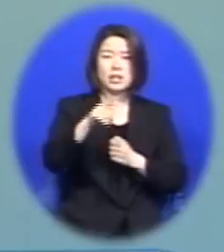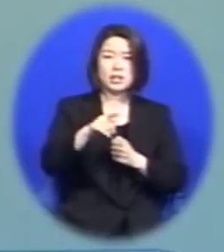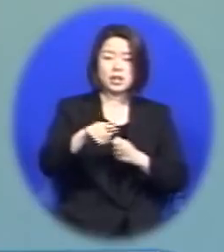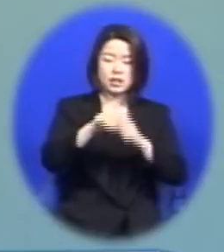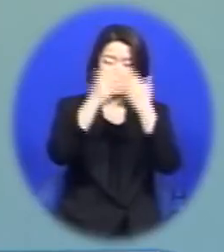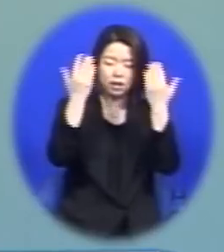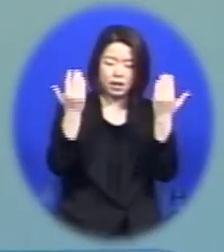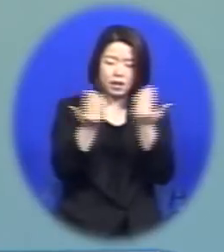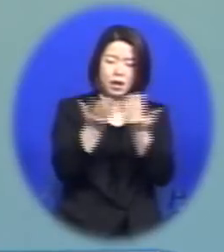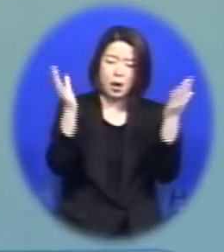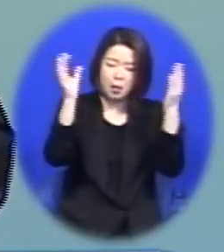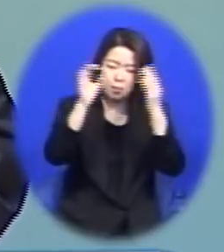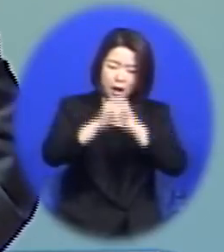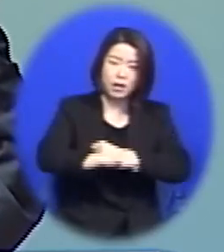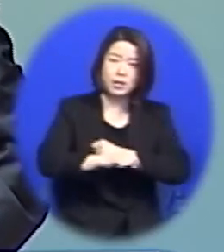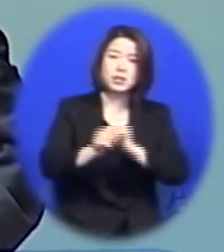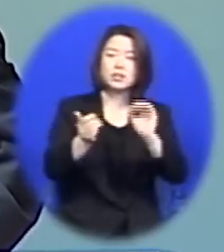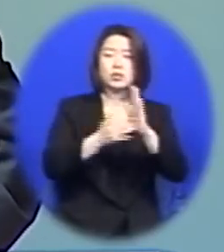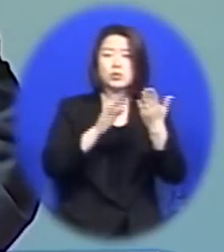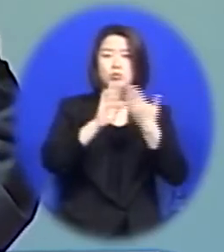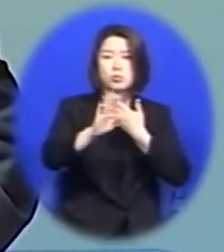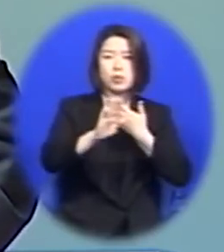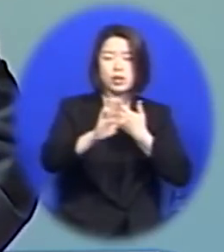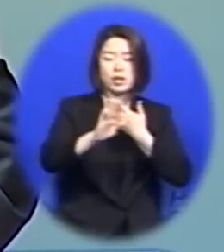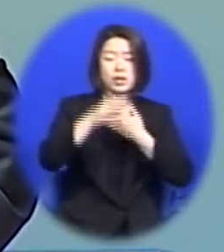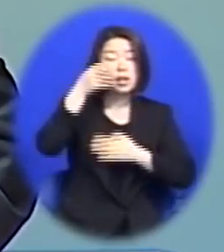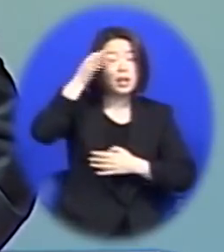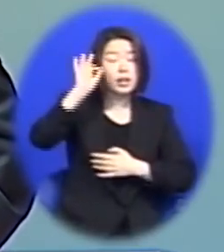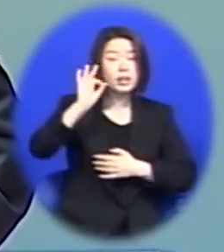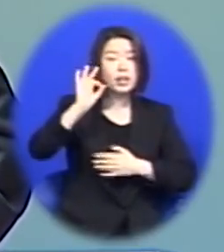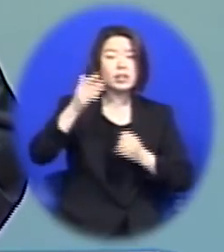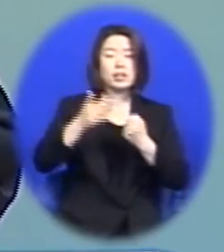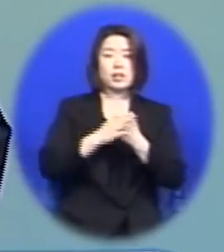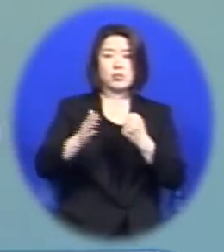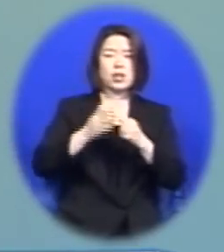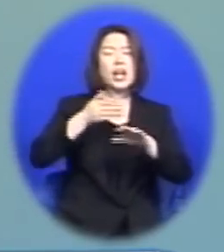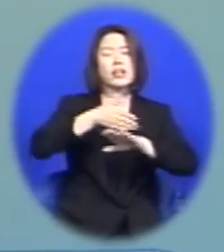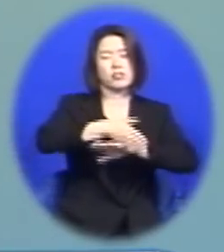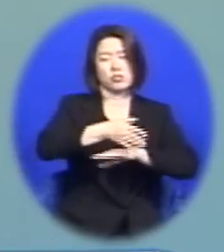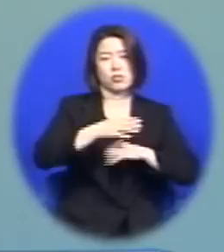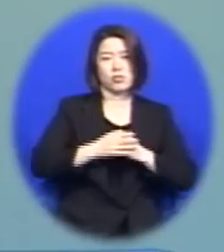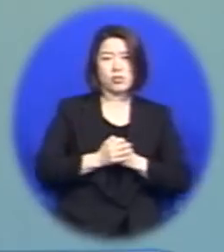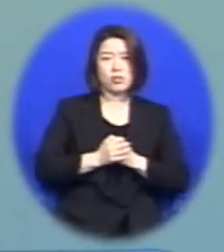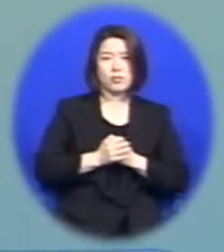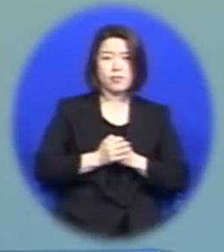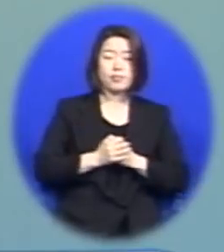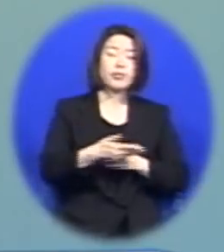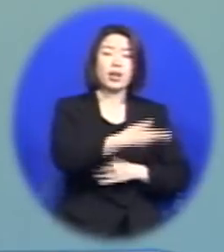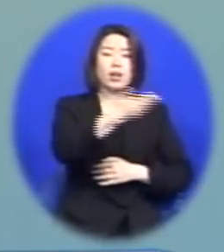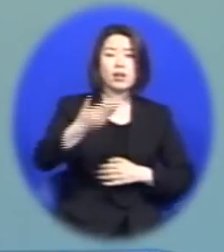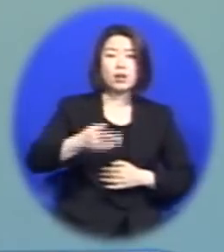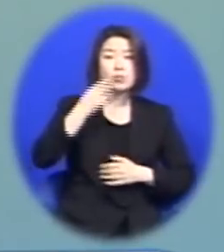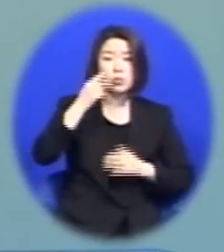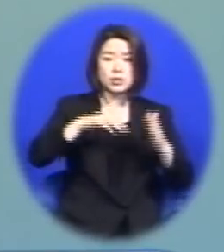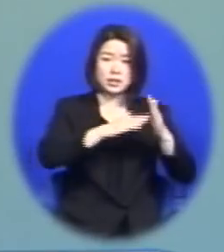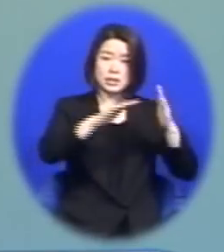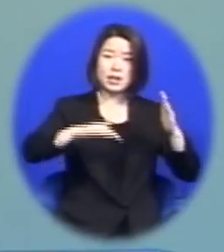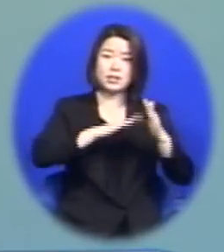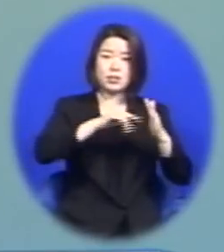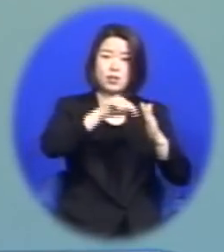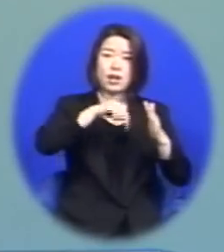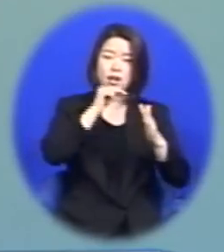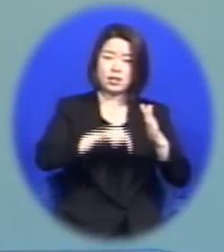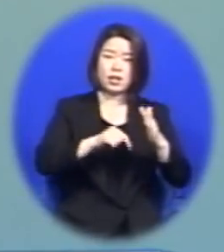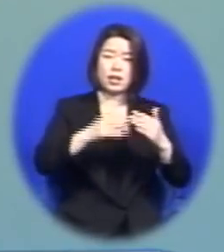망가지고 난 다음에 이제 세하 깨닫게 되는 것 여러분 혹시 여러분의 가정에